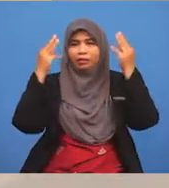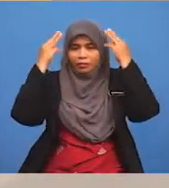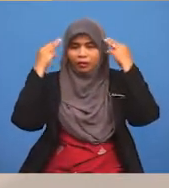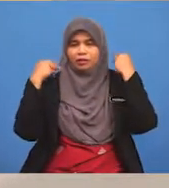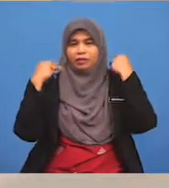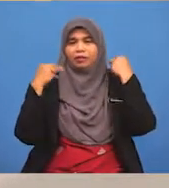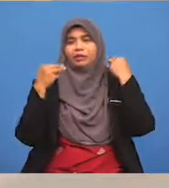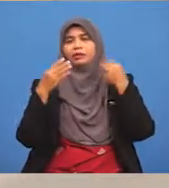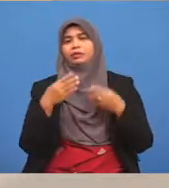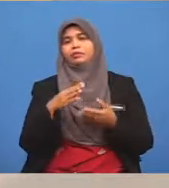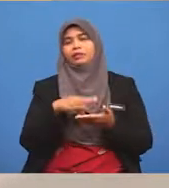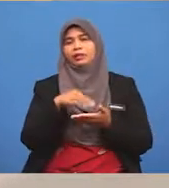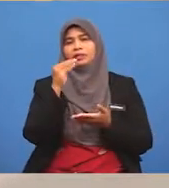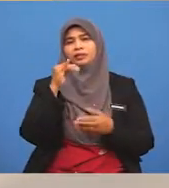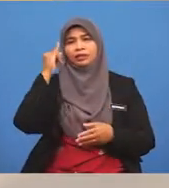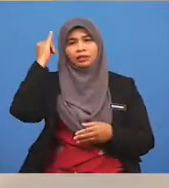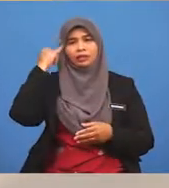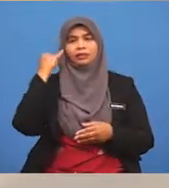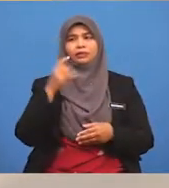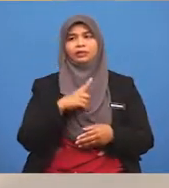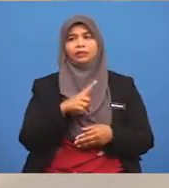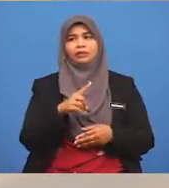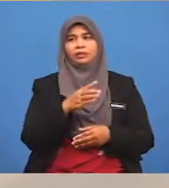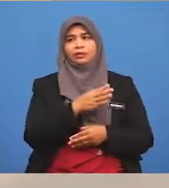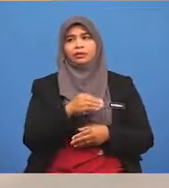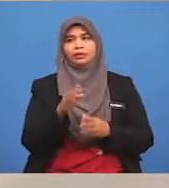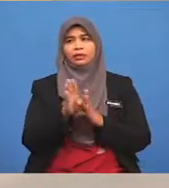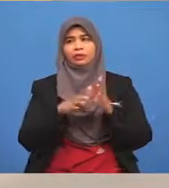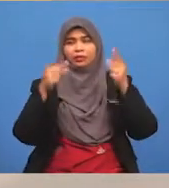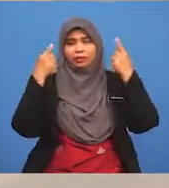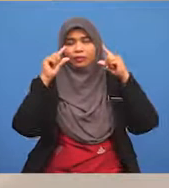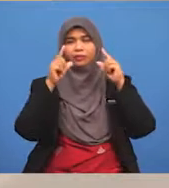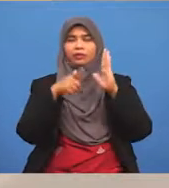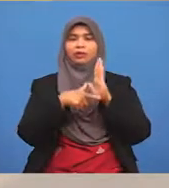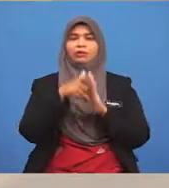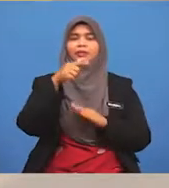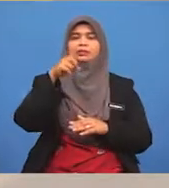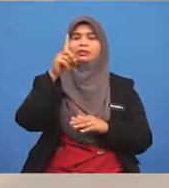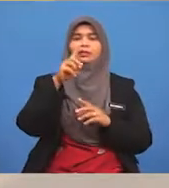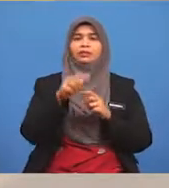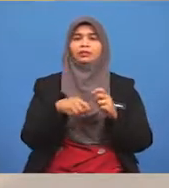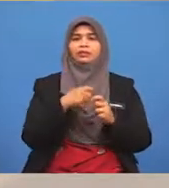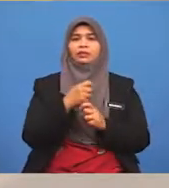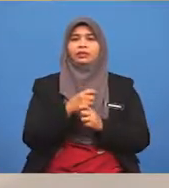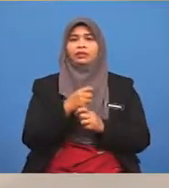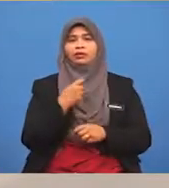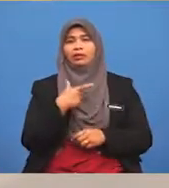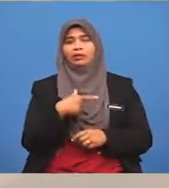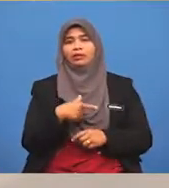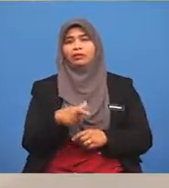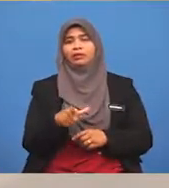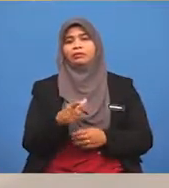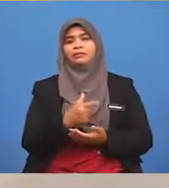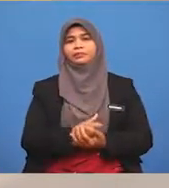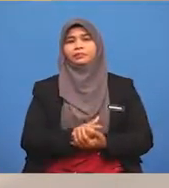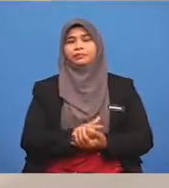mula mempelajari ilmu Islam dan berguru lebih setahun lamanya dengan Qutaibah bin Sa'id di